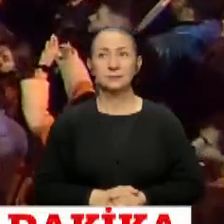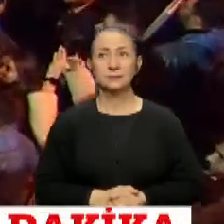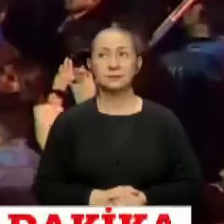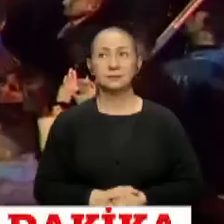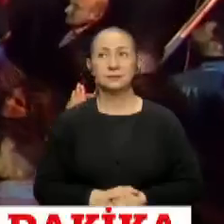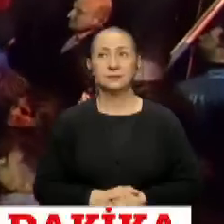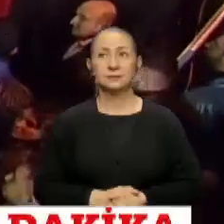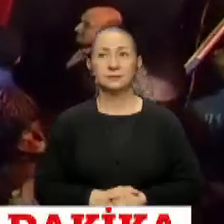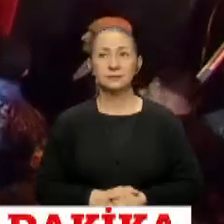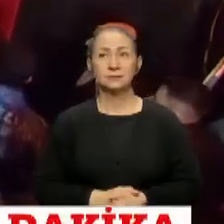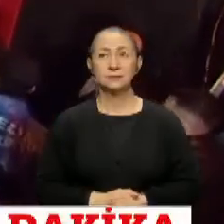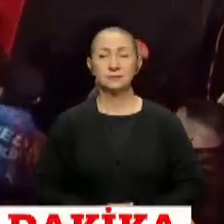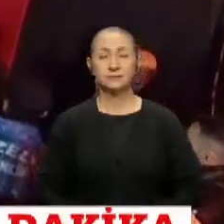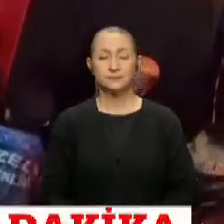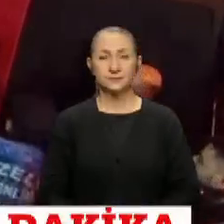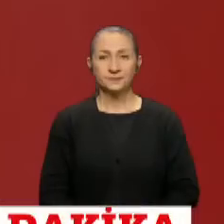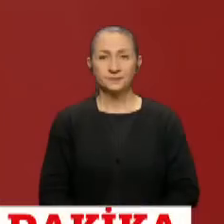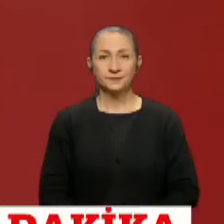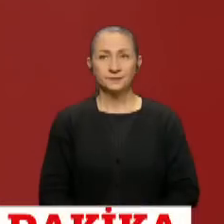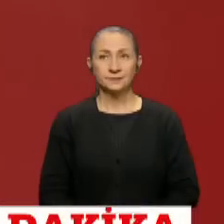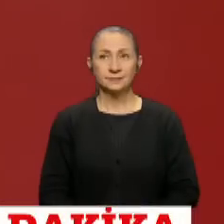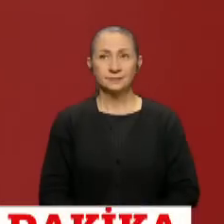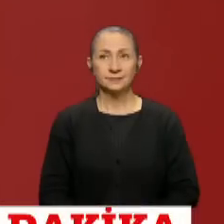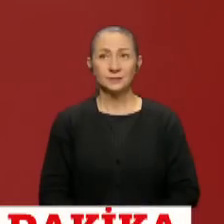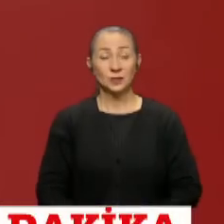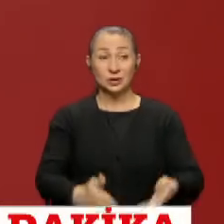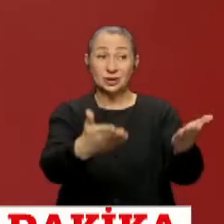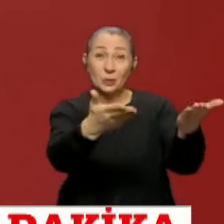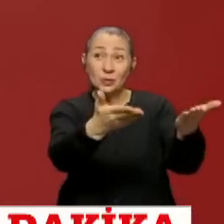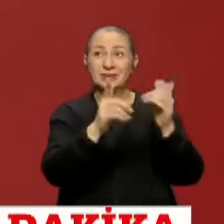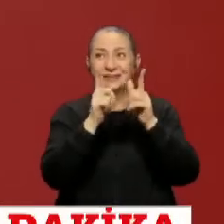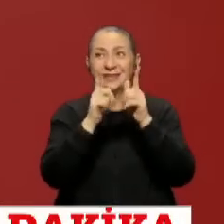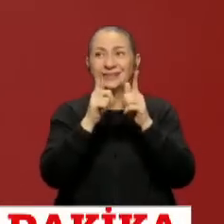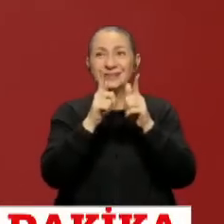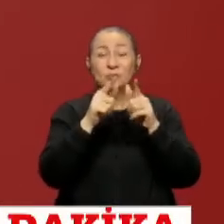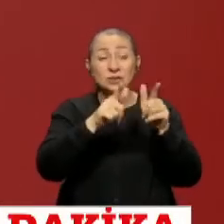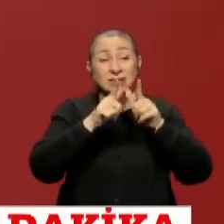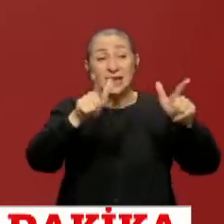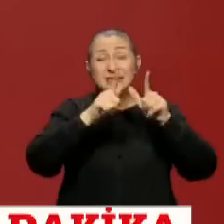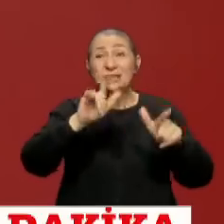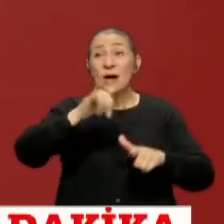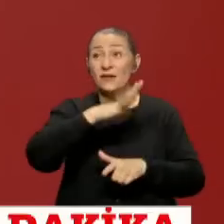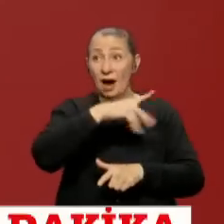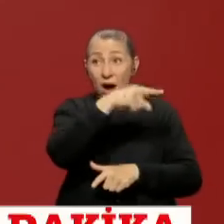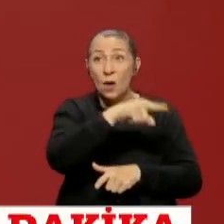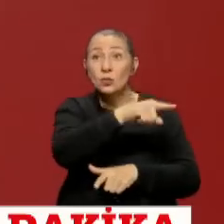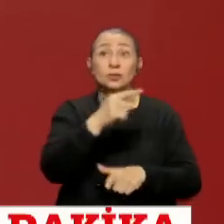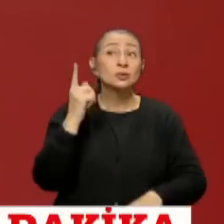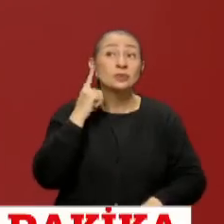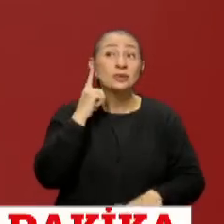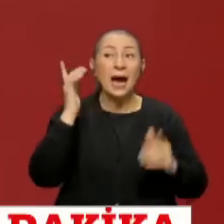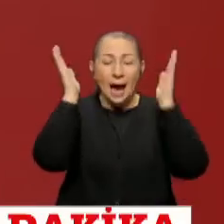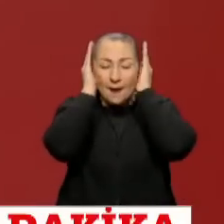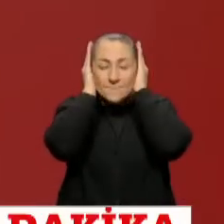İşte bu ses, Bu sese